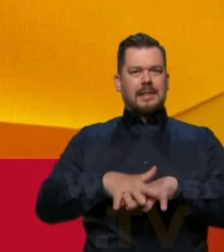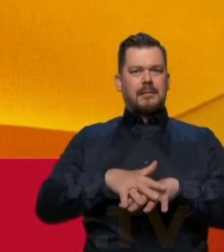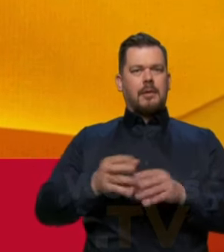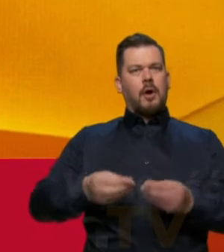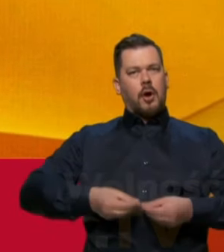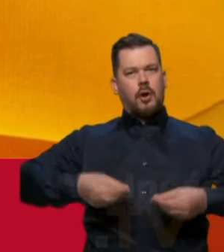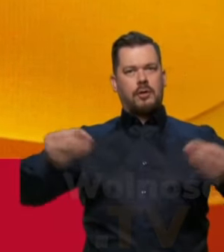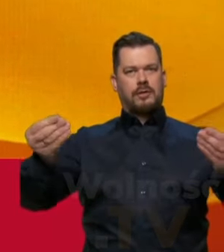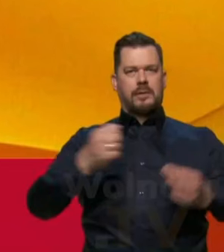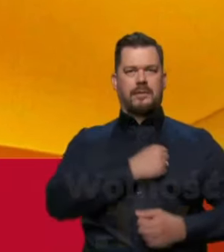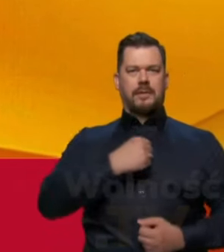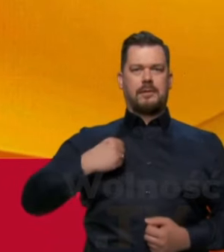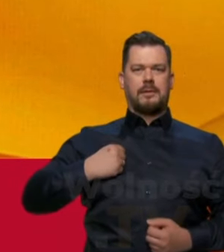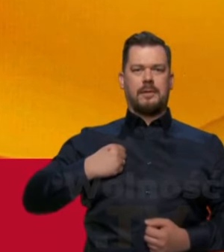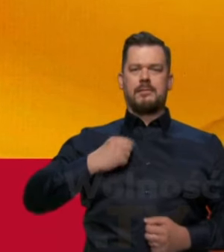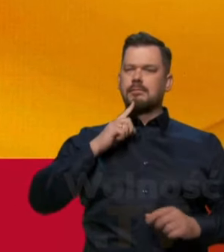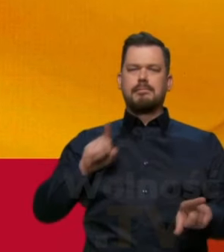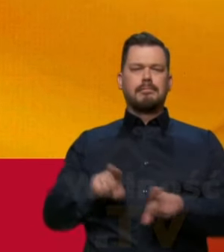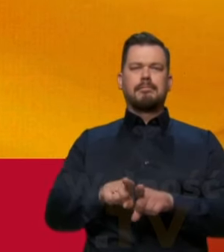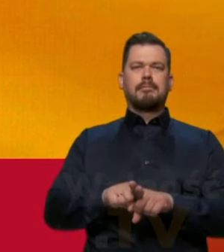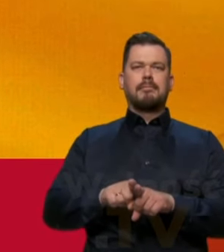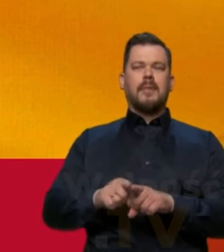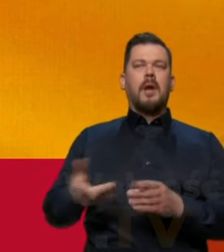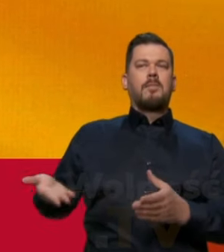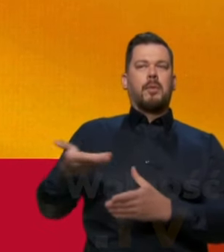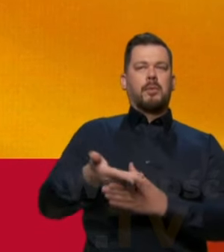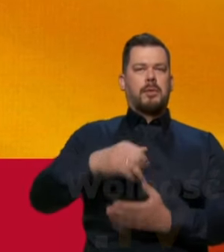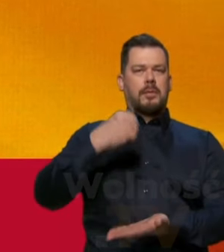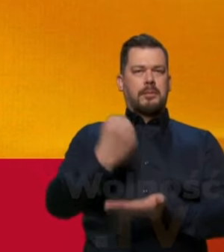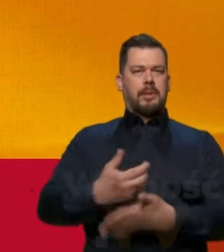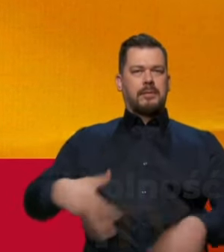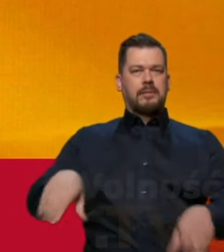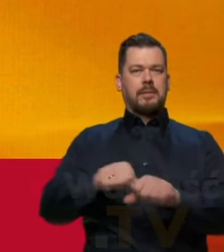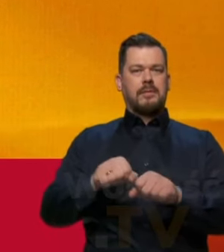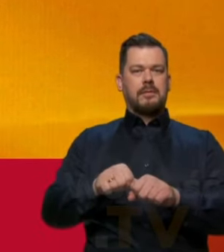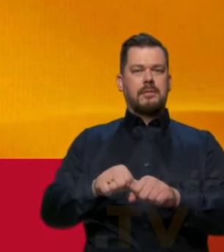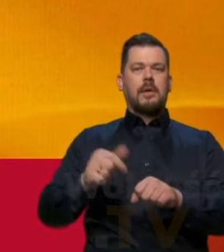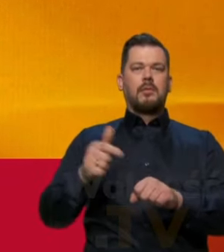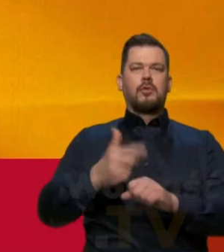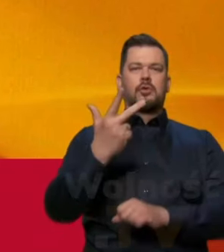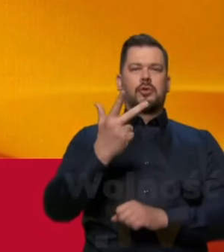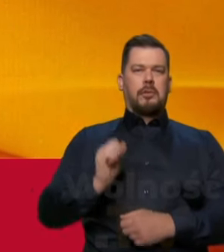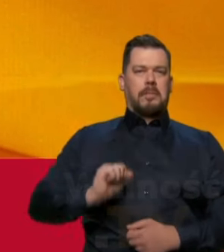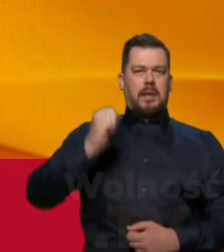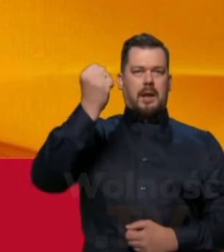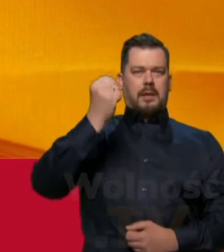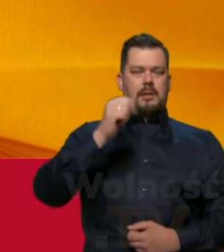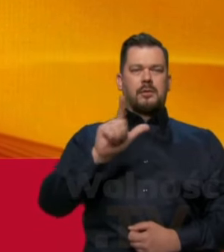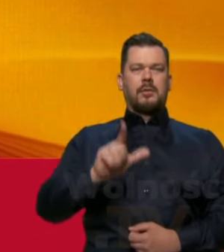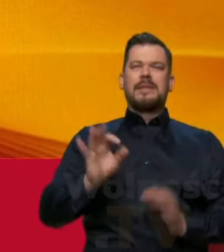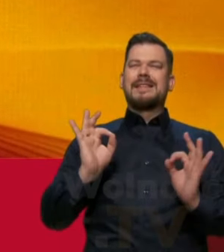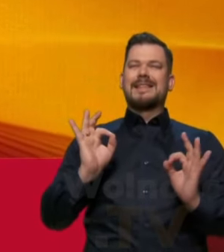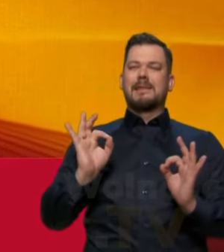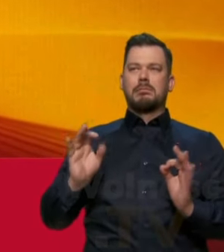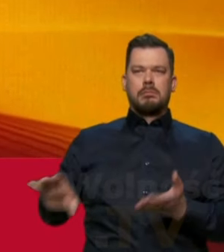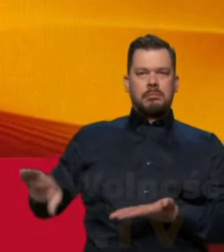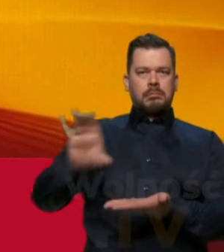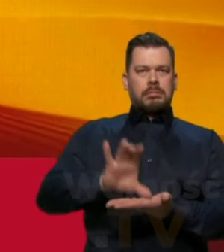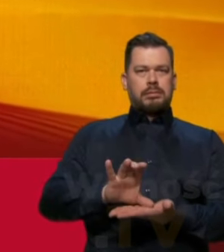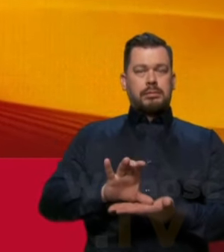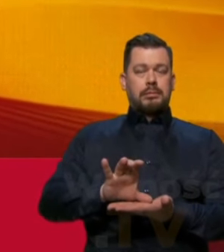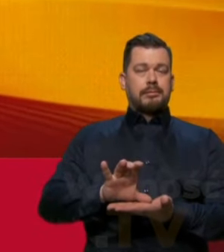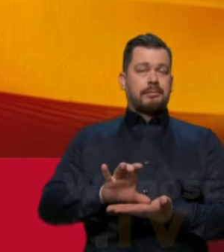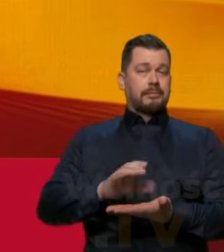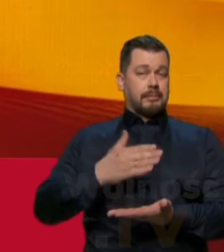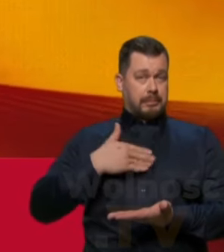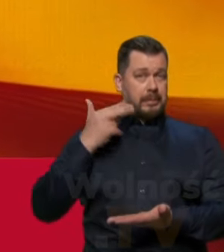rozwijania Warszawy i aby on był podobny do tego, który proponował rząd Prawa i Sprawiedliwości, czyli 3 miliardy złotych w specjalnym programie, który mam nadzieję, że